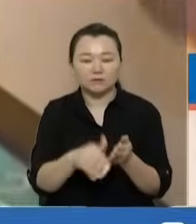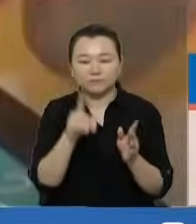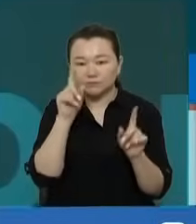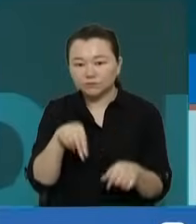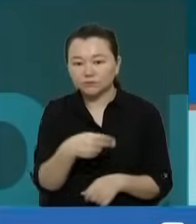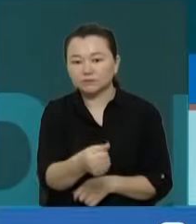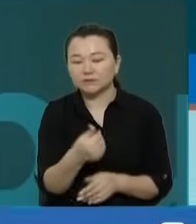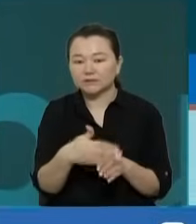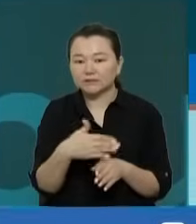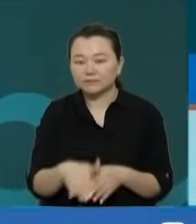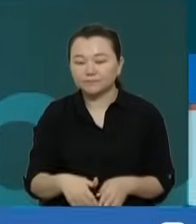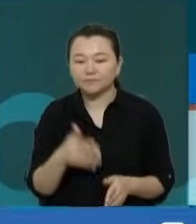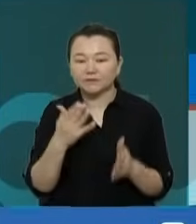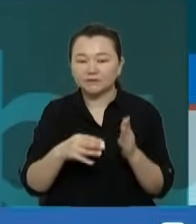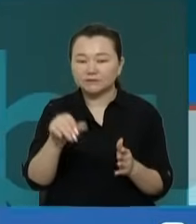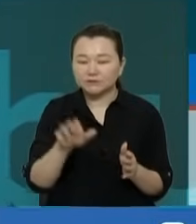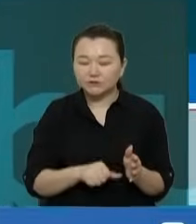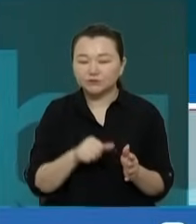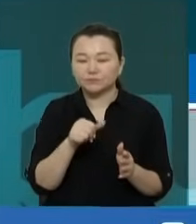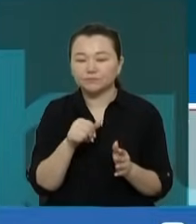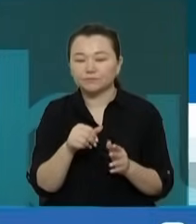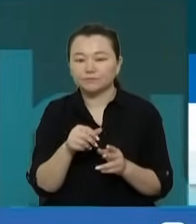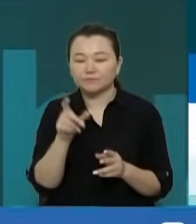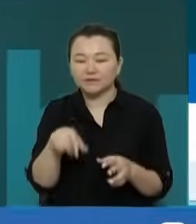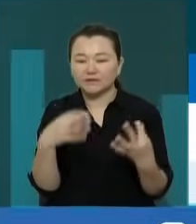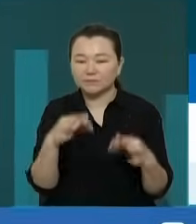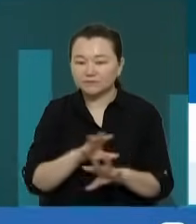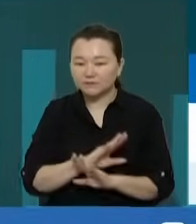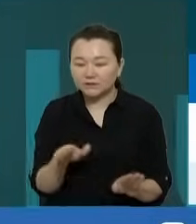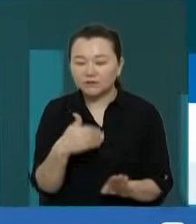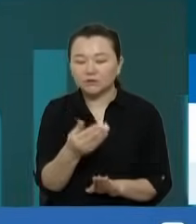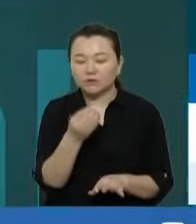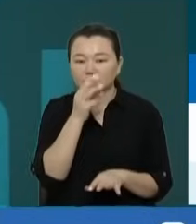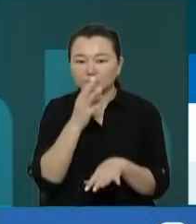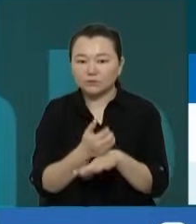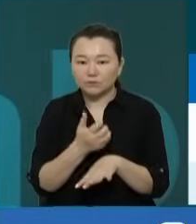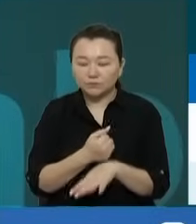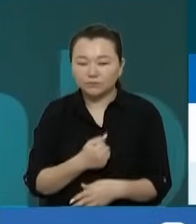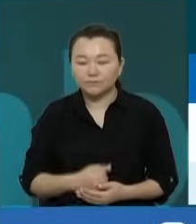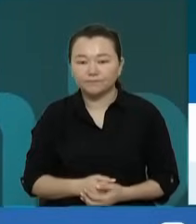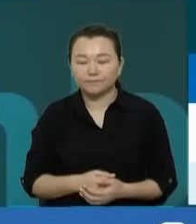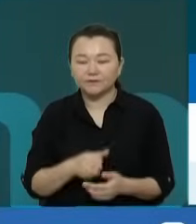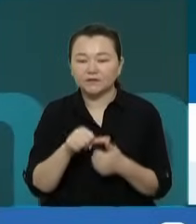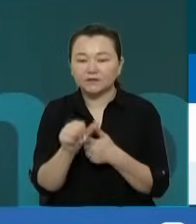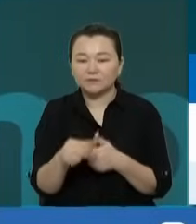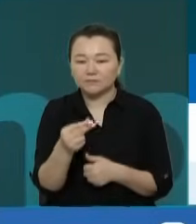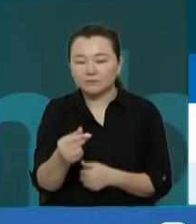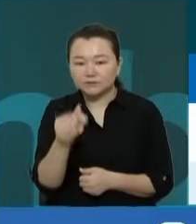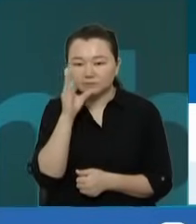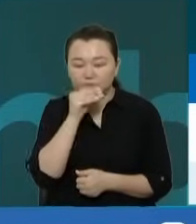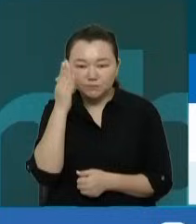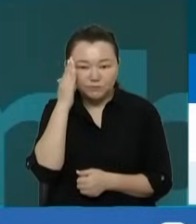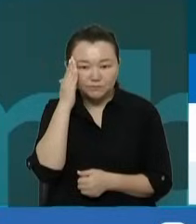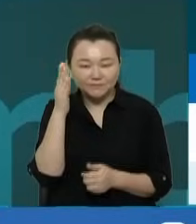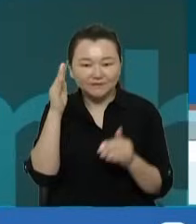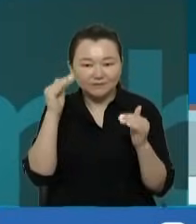кредита. Если заемщик не позволяет его доходы, именно платежеспособность низкая,